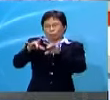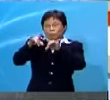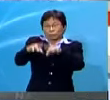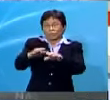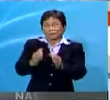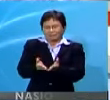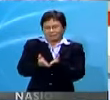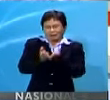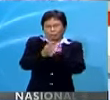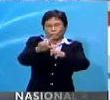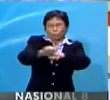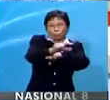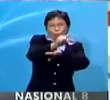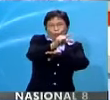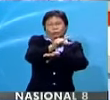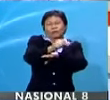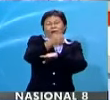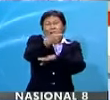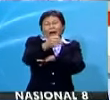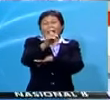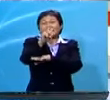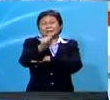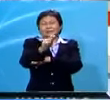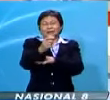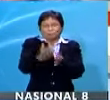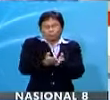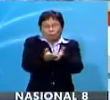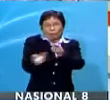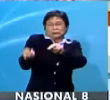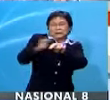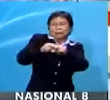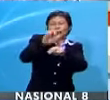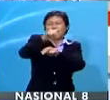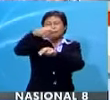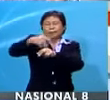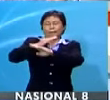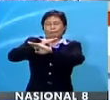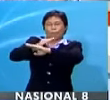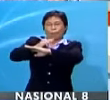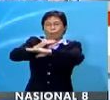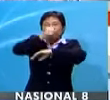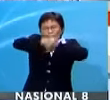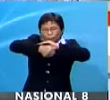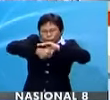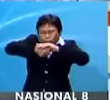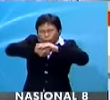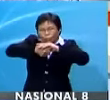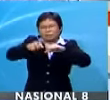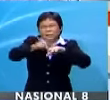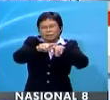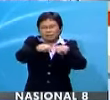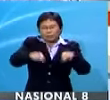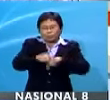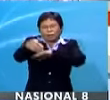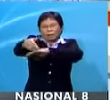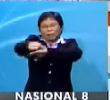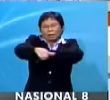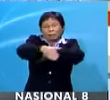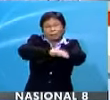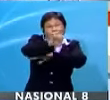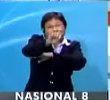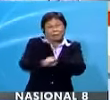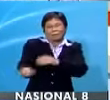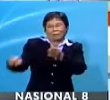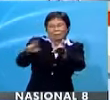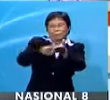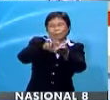kapal tersebut akan digunakan sebagai aset tambahan apmm bagi mengekang kegiatan penyeludupan di wilayah maritim Selatan laporan